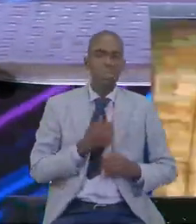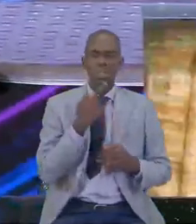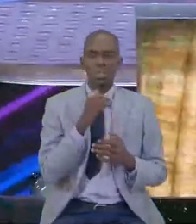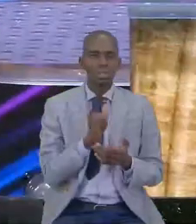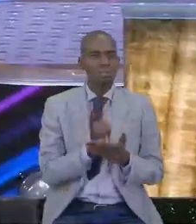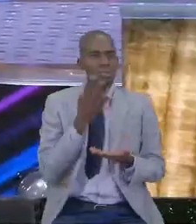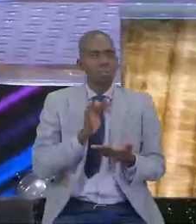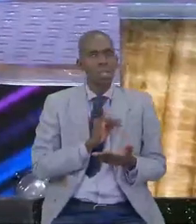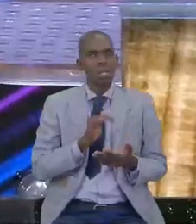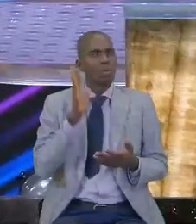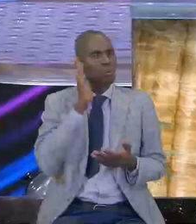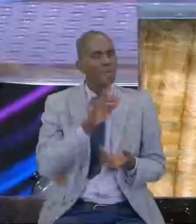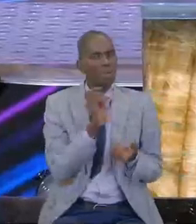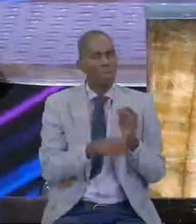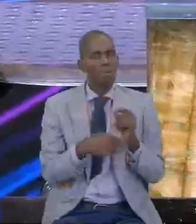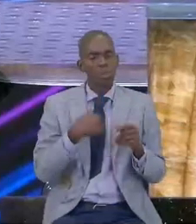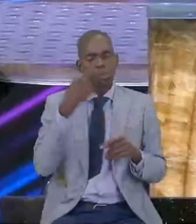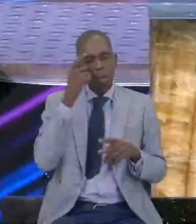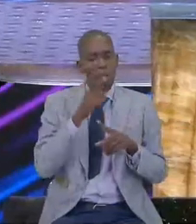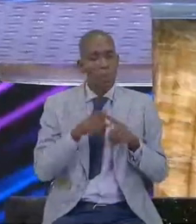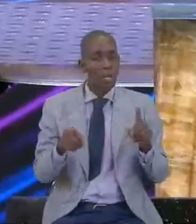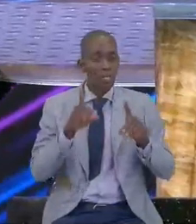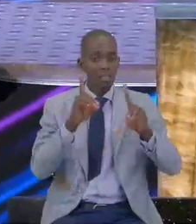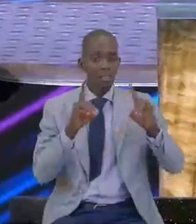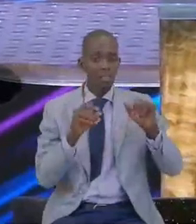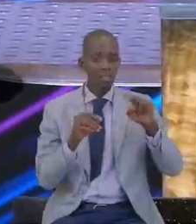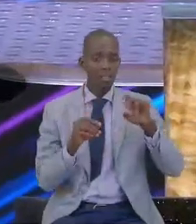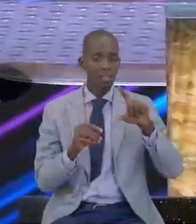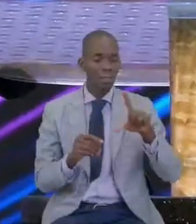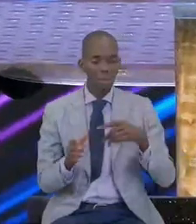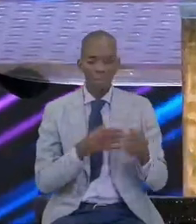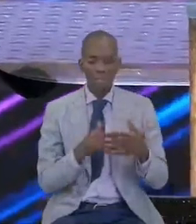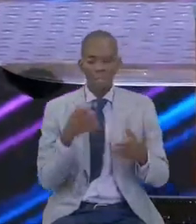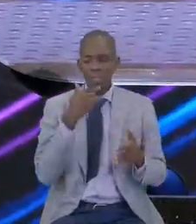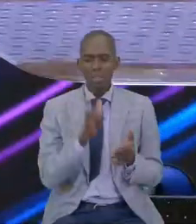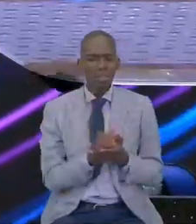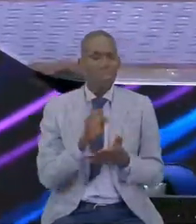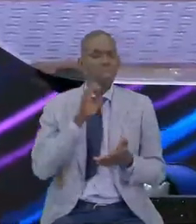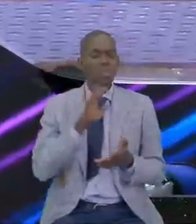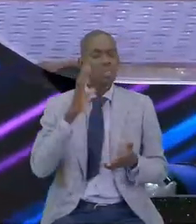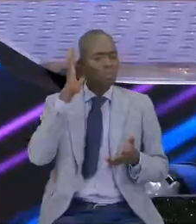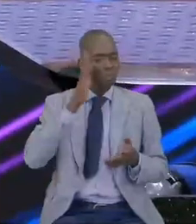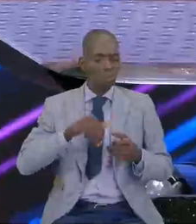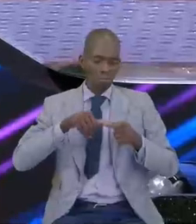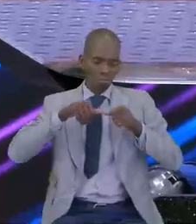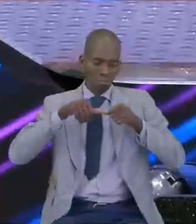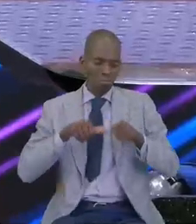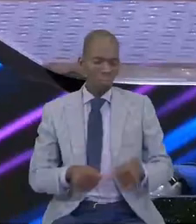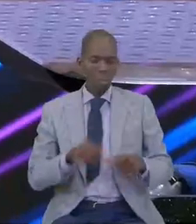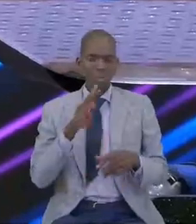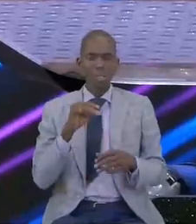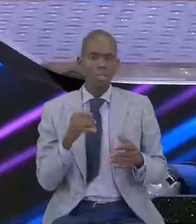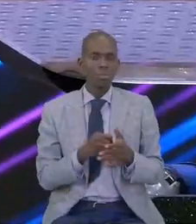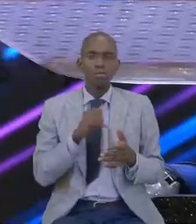il avait une concentration disciplinée. Je ne le fais pas parce que demain, je peux être plus élevé qu'eux. Je ne le fais pas parce